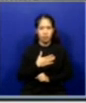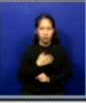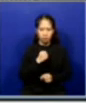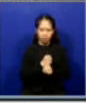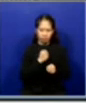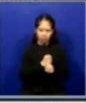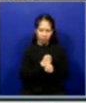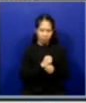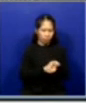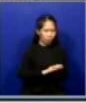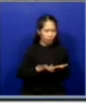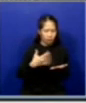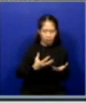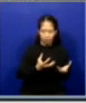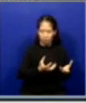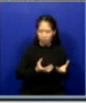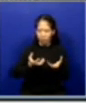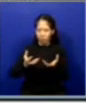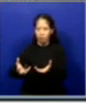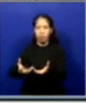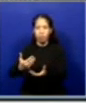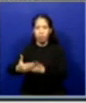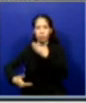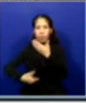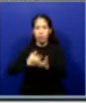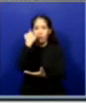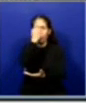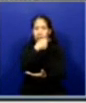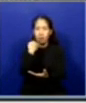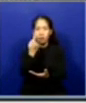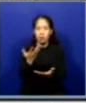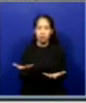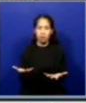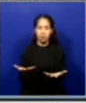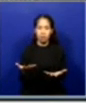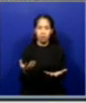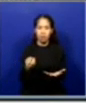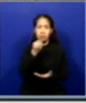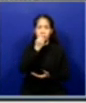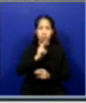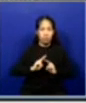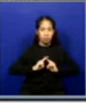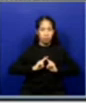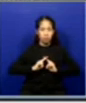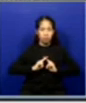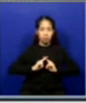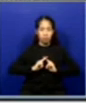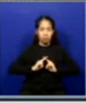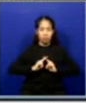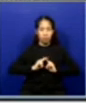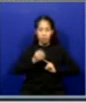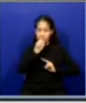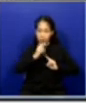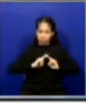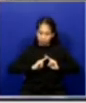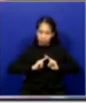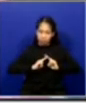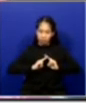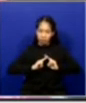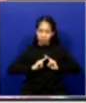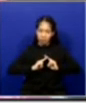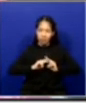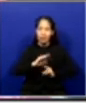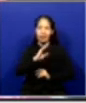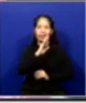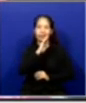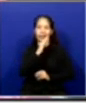ไหนขายให้ใครที่ไหนกินเองกินเองเหรอคะเมื่อมา